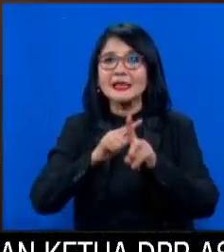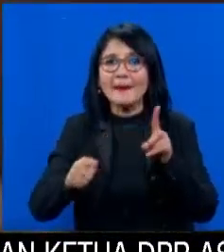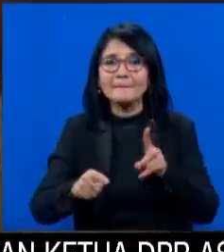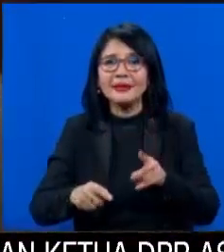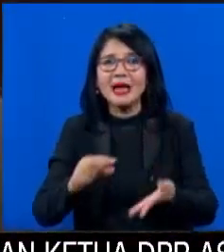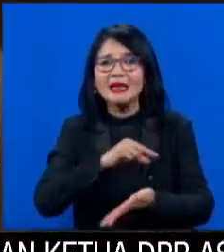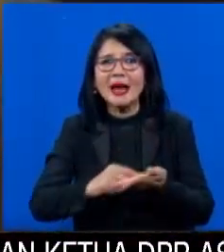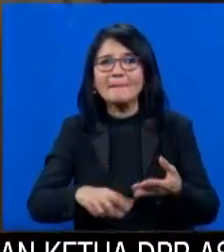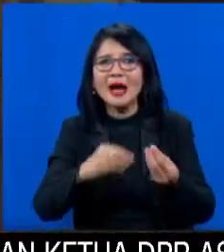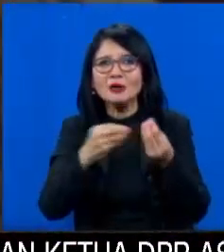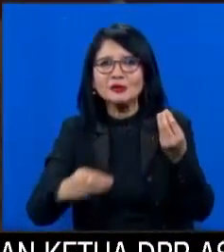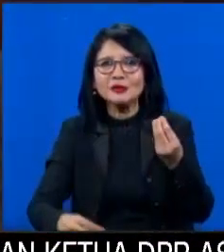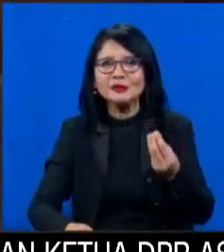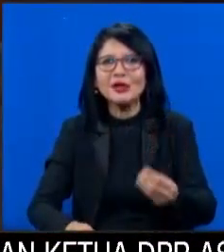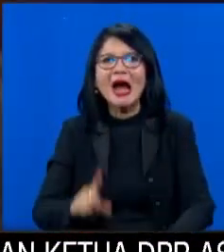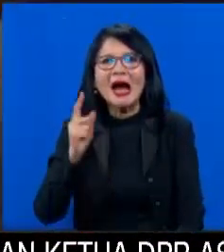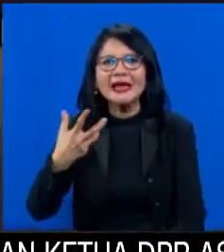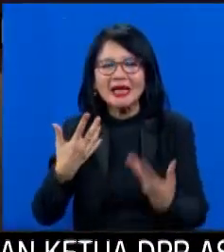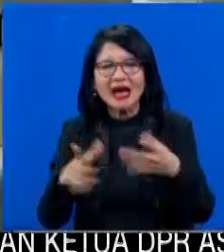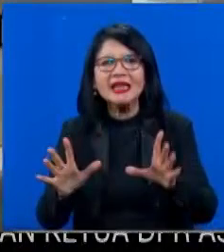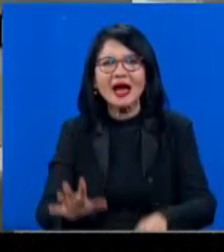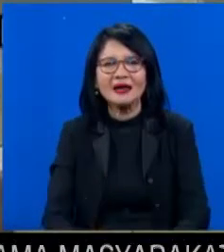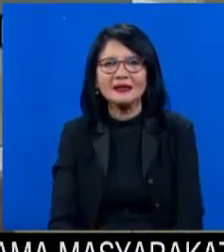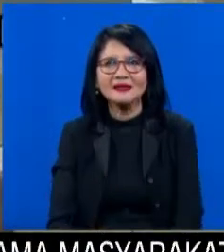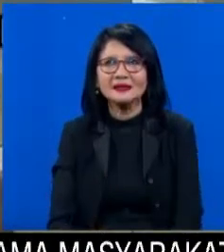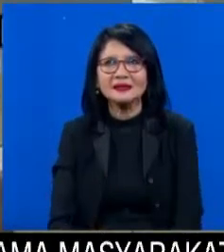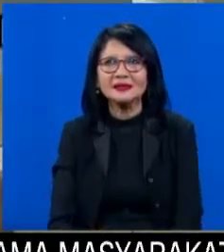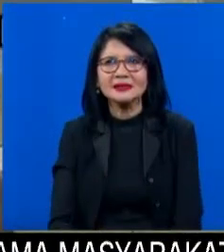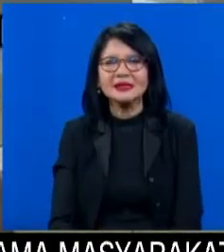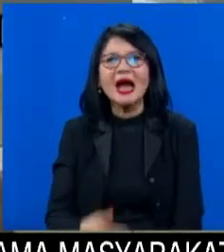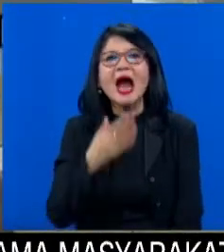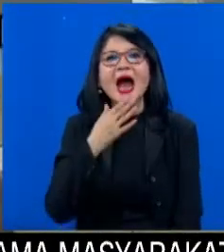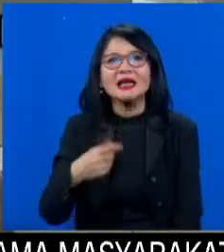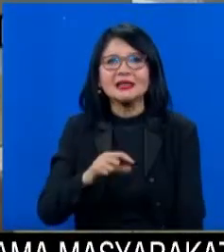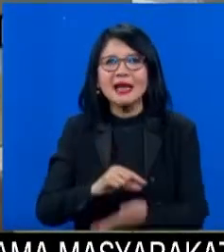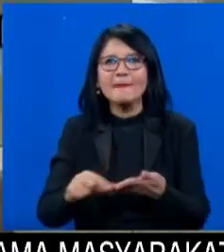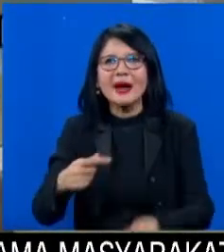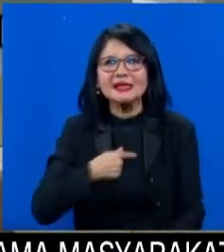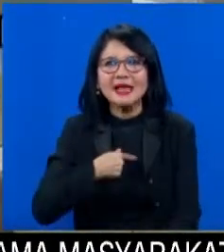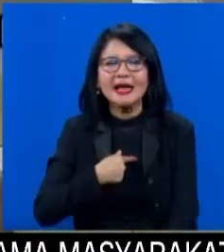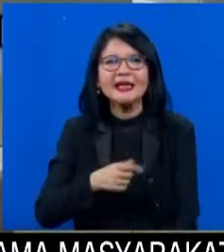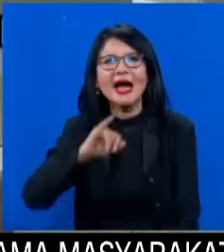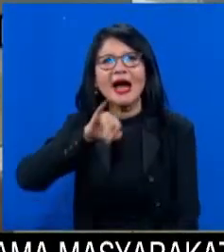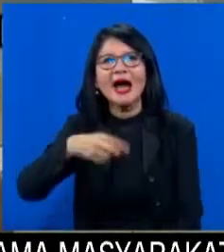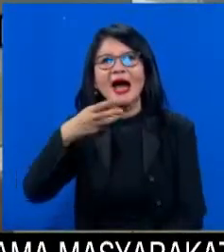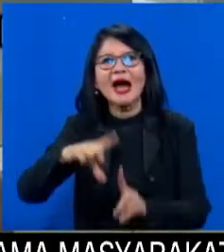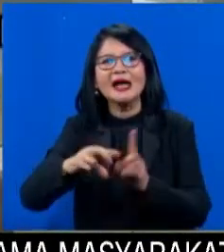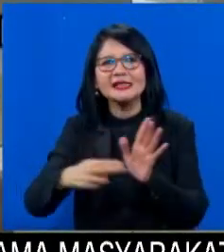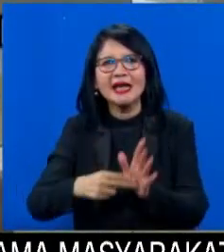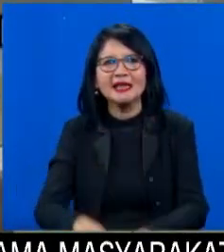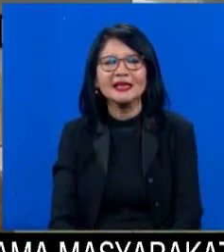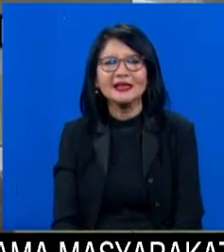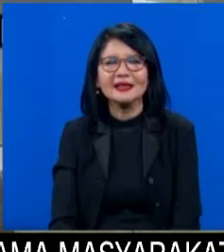Zadok sudah punah dan tersisa 11 marga. My name is Jane Antoinette Tolense.